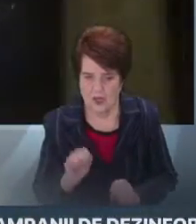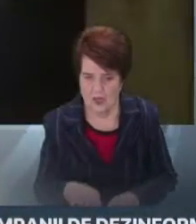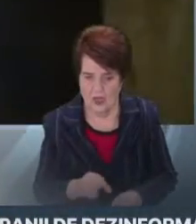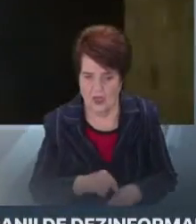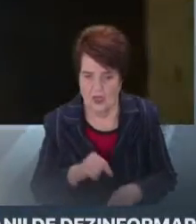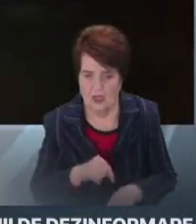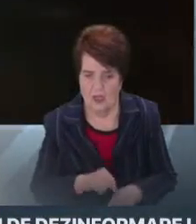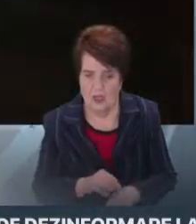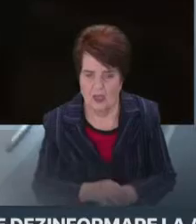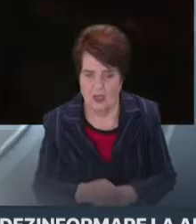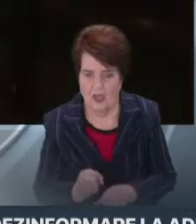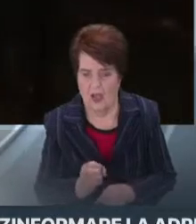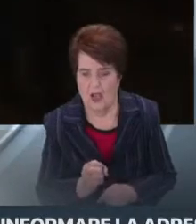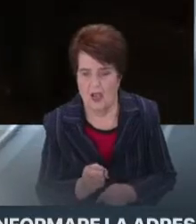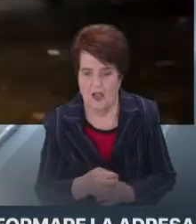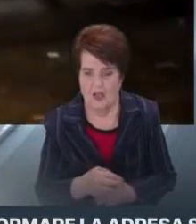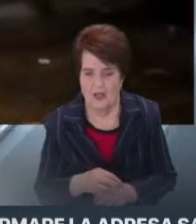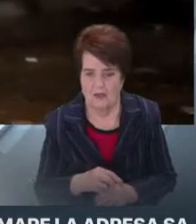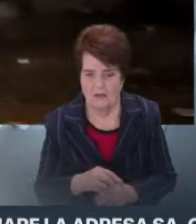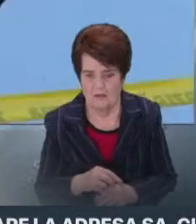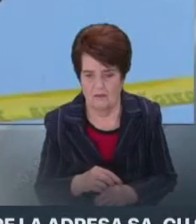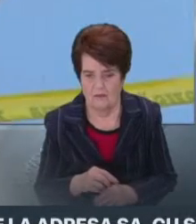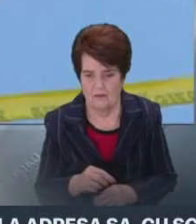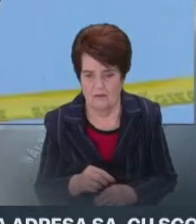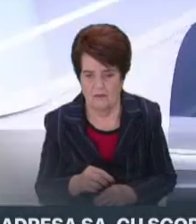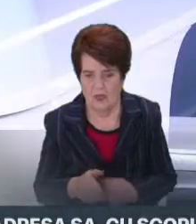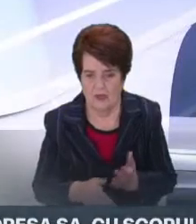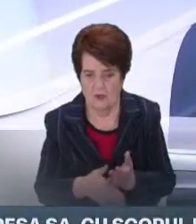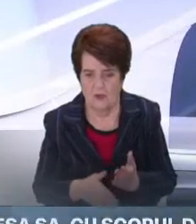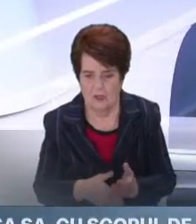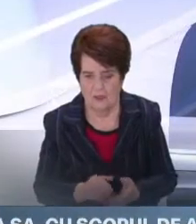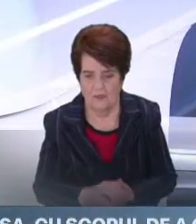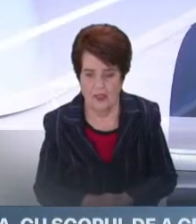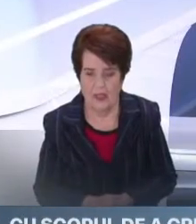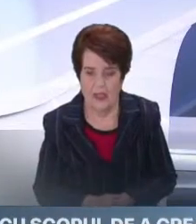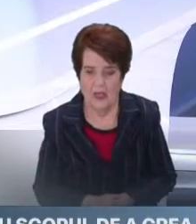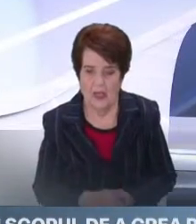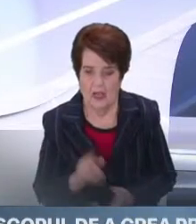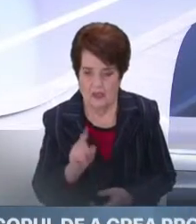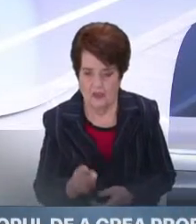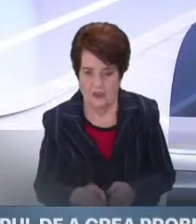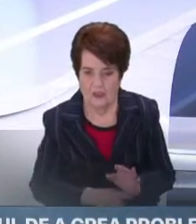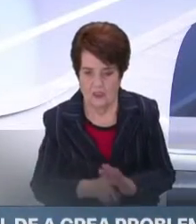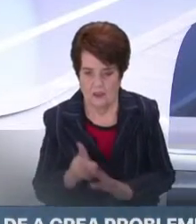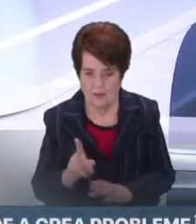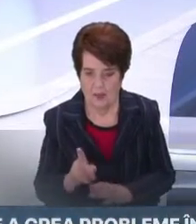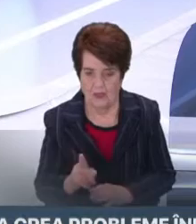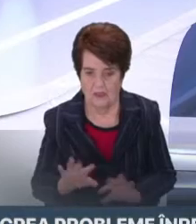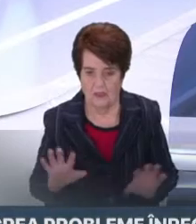detecta gazul. Ok, putem întreprinde acești pași în cazul în care